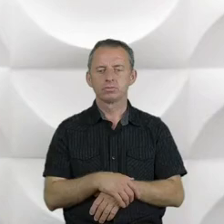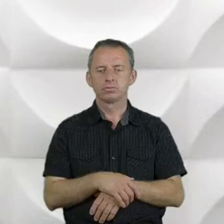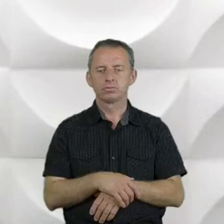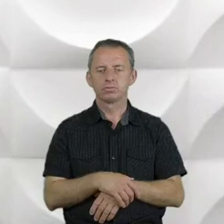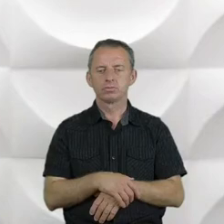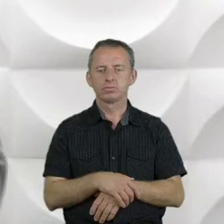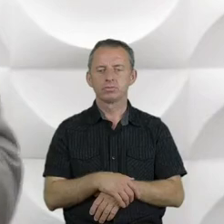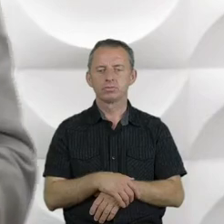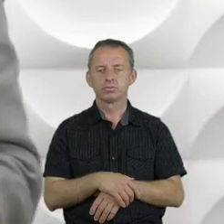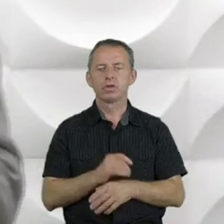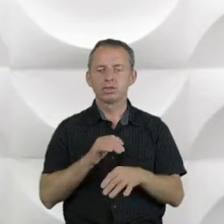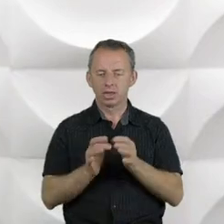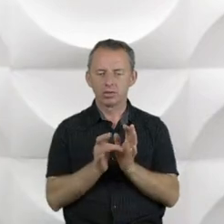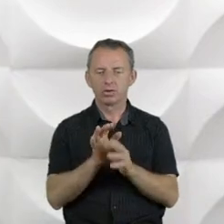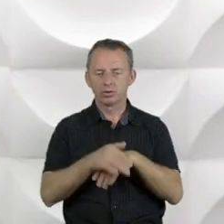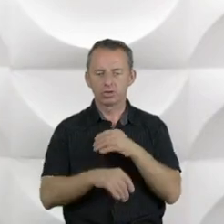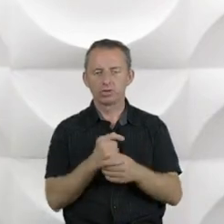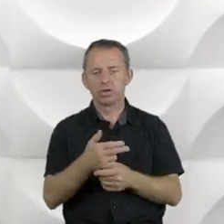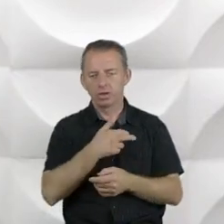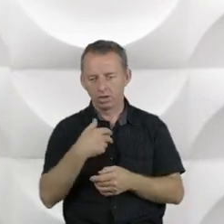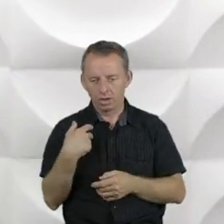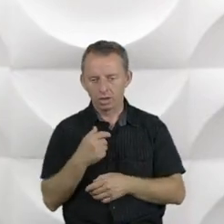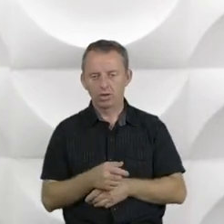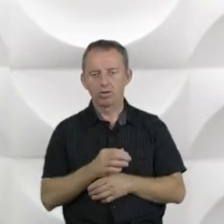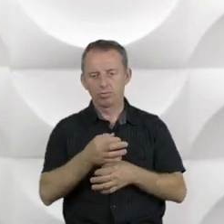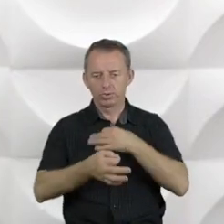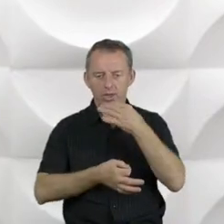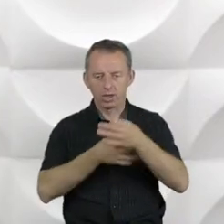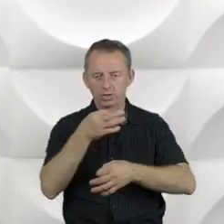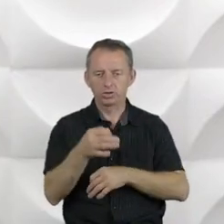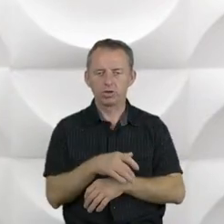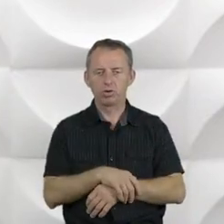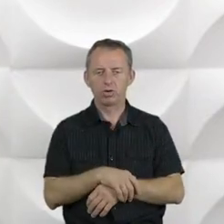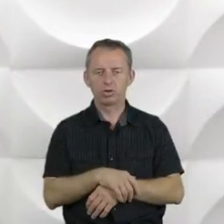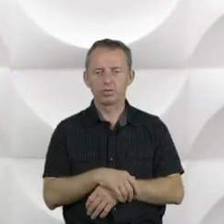Jezus naszym szczęściem i naszą pieśnią.